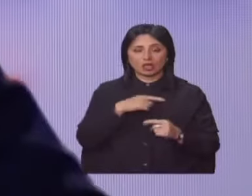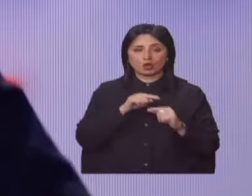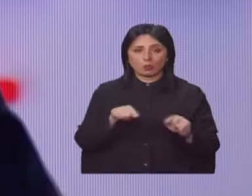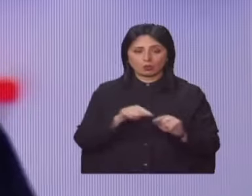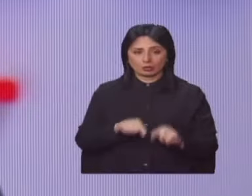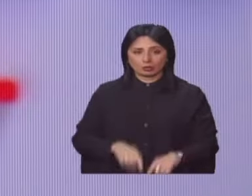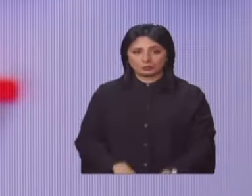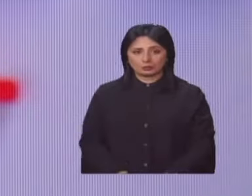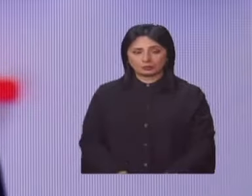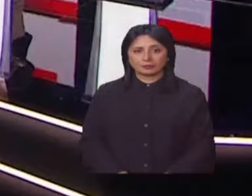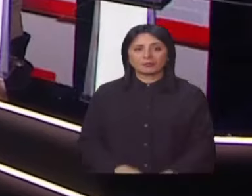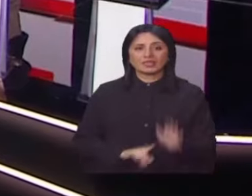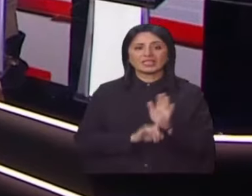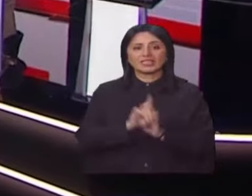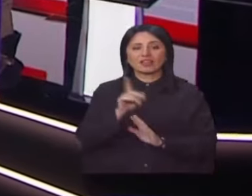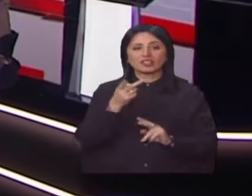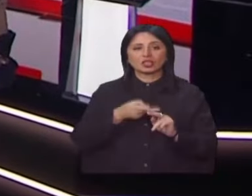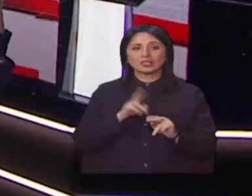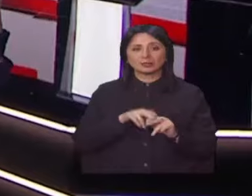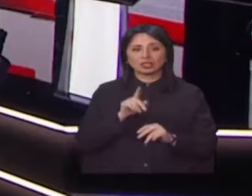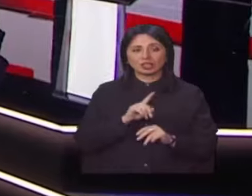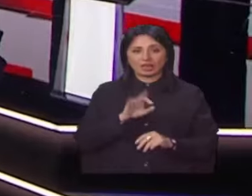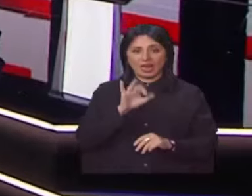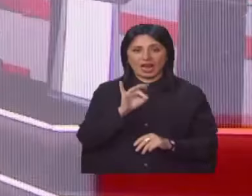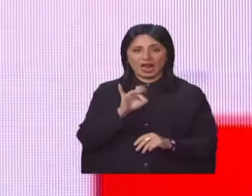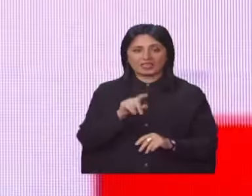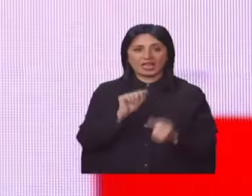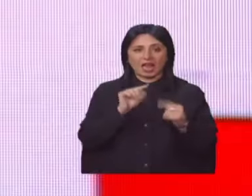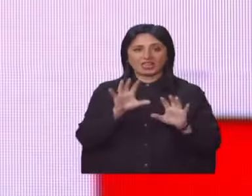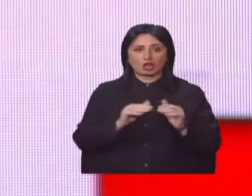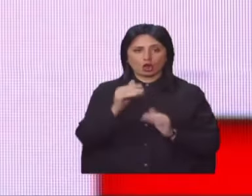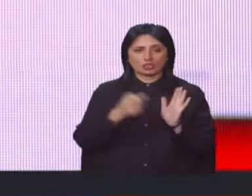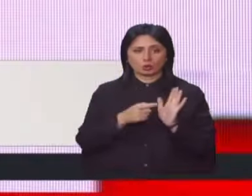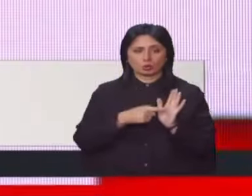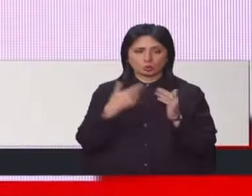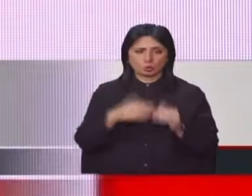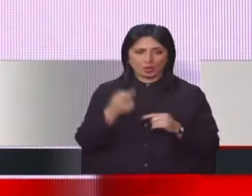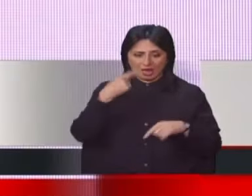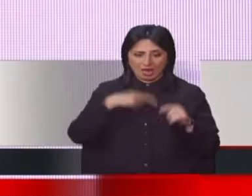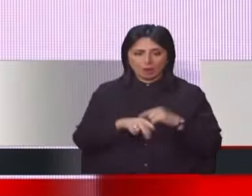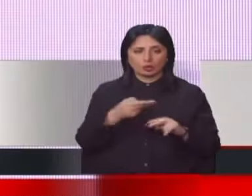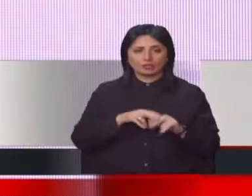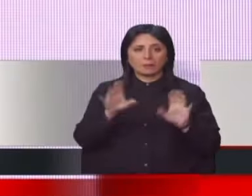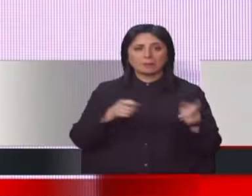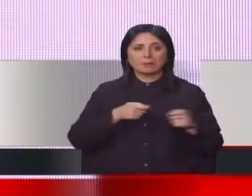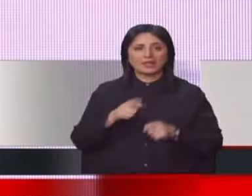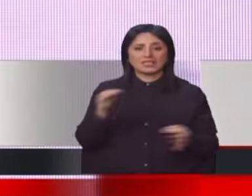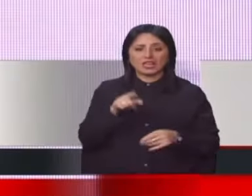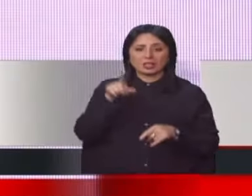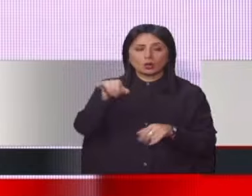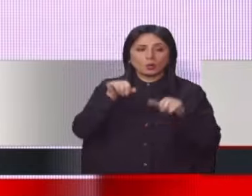ოპონენტად? დავიწყოთ იმით, რომ ქარტია არის ანტიკონსტიტუციური. გამომდინარე იქიდან, რომ პრეზიდენტს